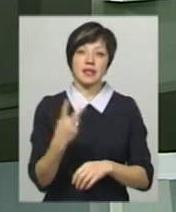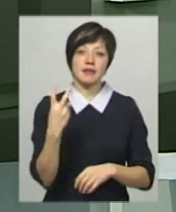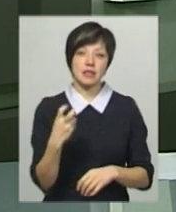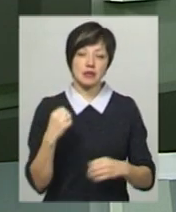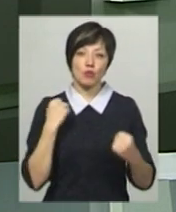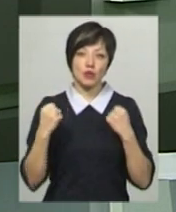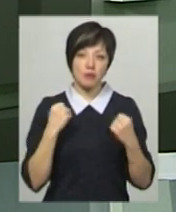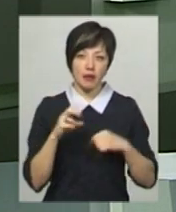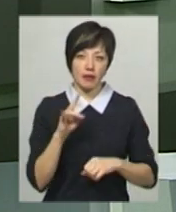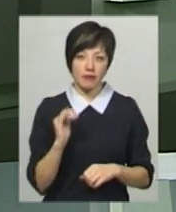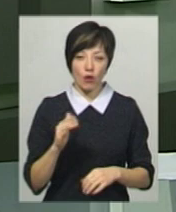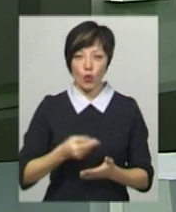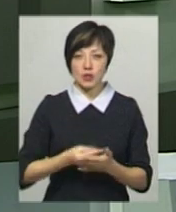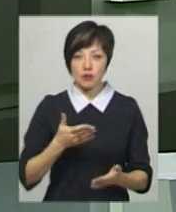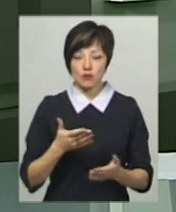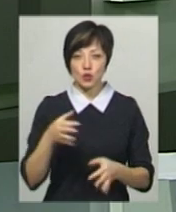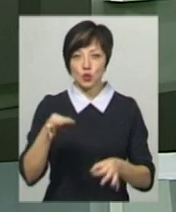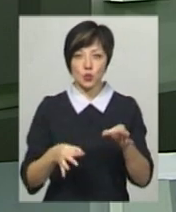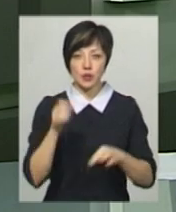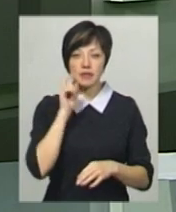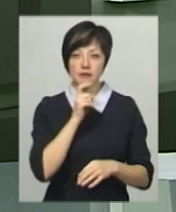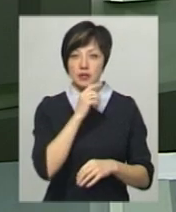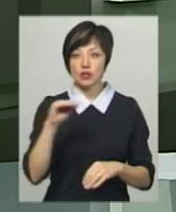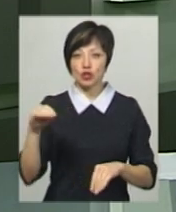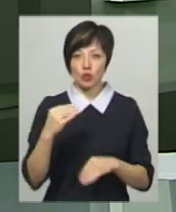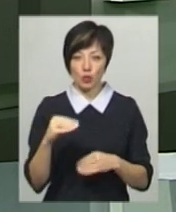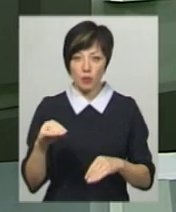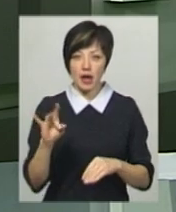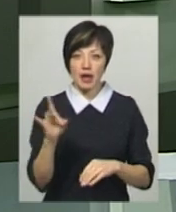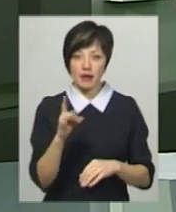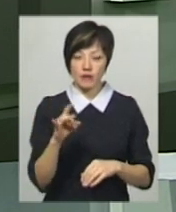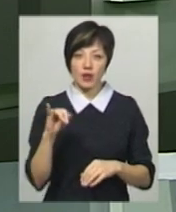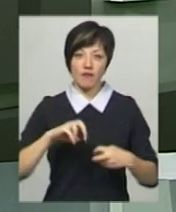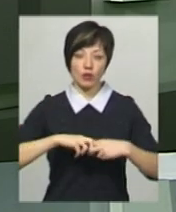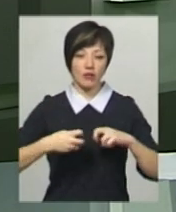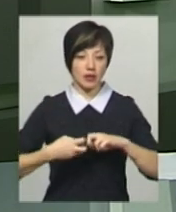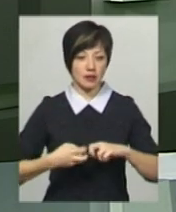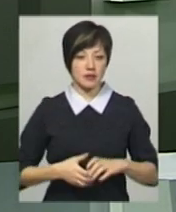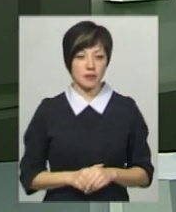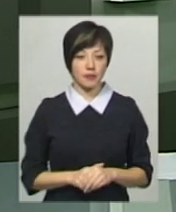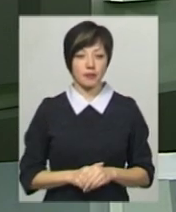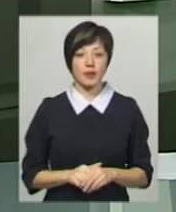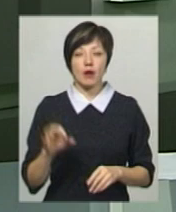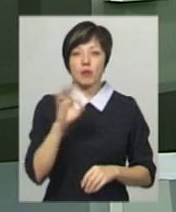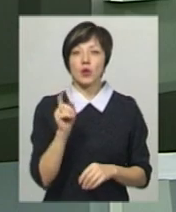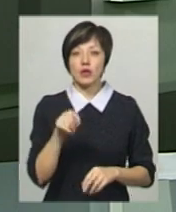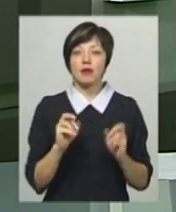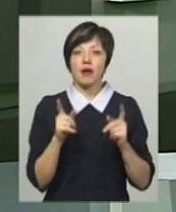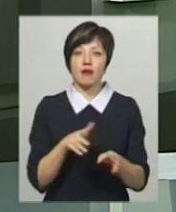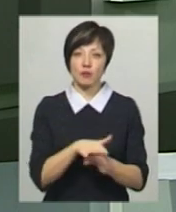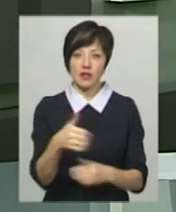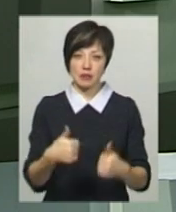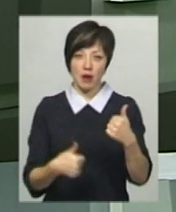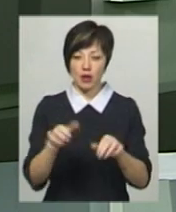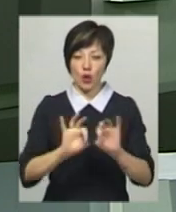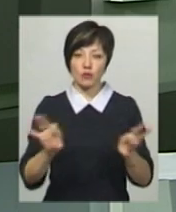200 спортсменів. Оцінювали їх судді із Вінниці, Житомира, Рівного та Івано-Франківська. Про те, як відбувалися